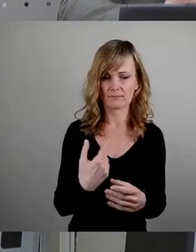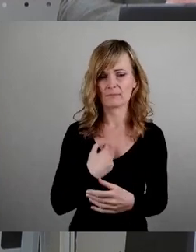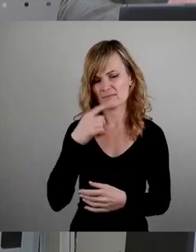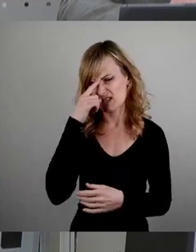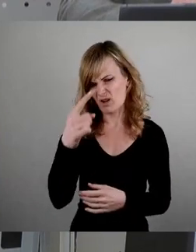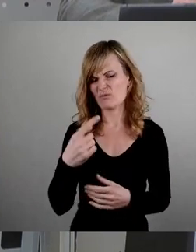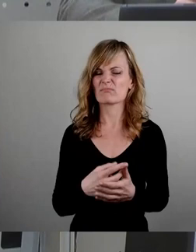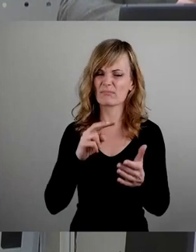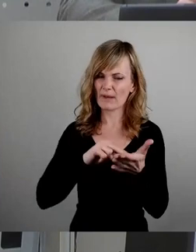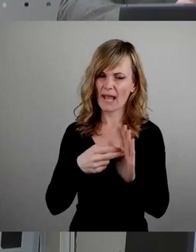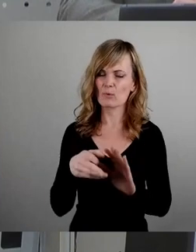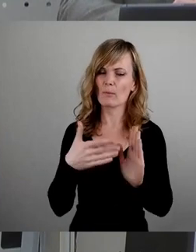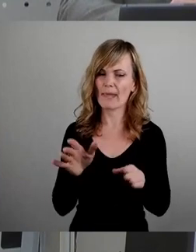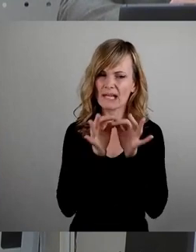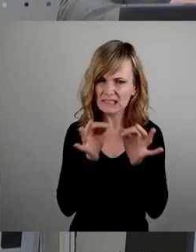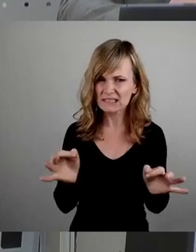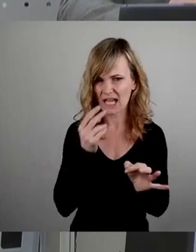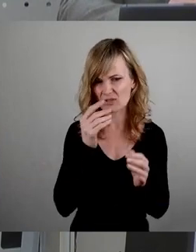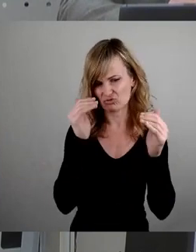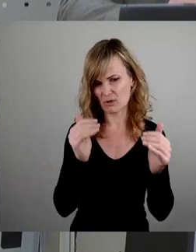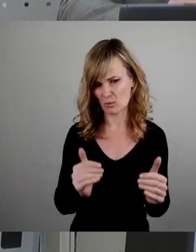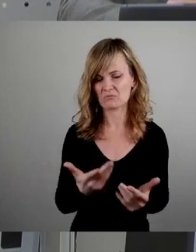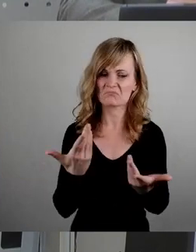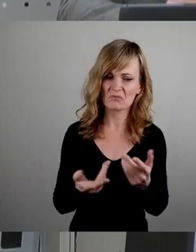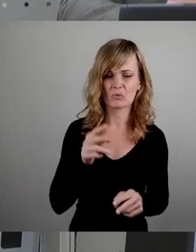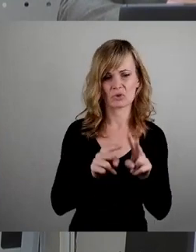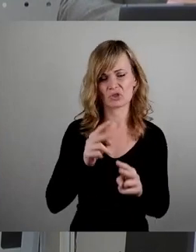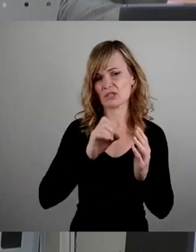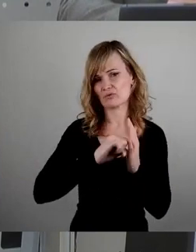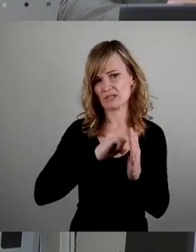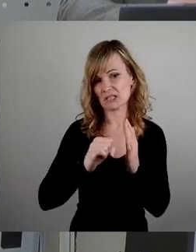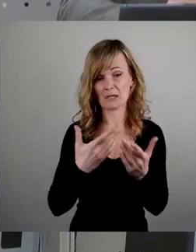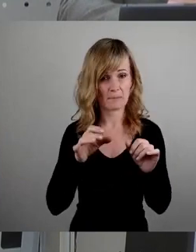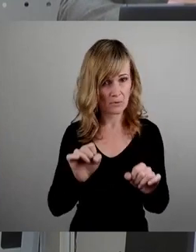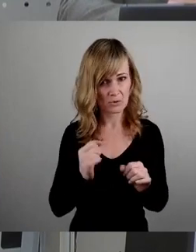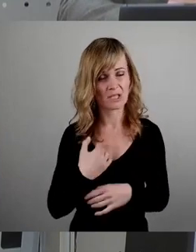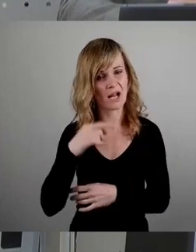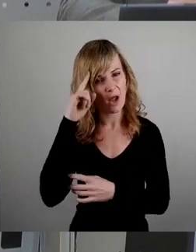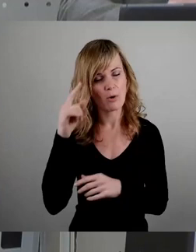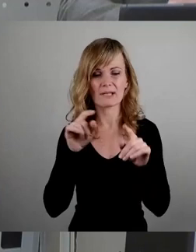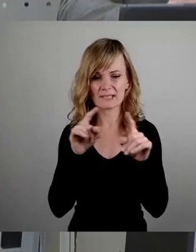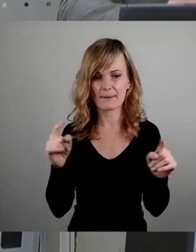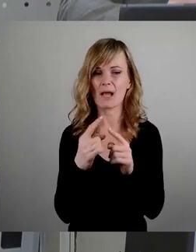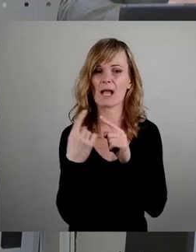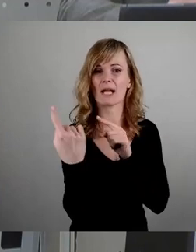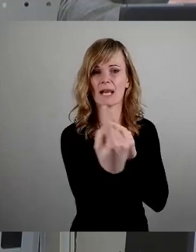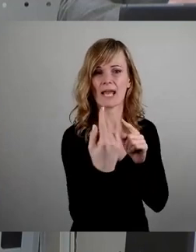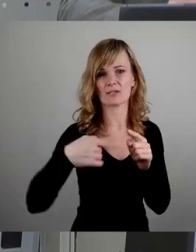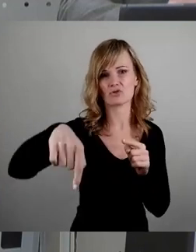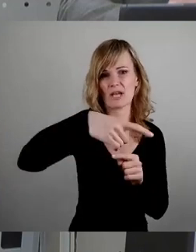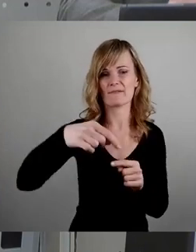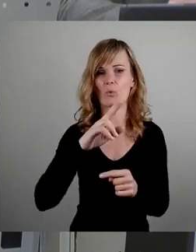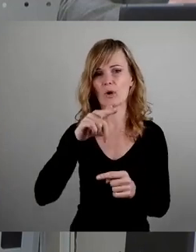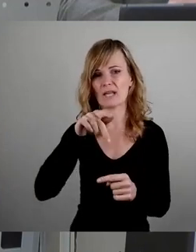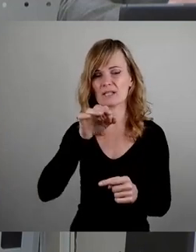bisschen differenziert betrachten. Vielleicht gibt es da unterschiedliche Geschwindigkeiten. Ich glaube, das Thema Gleisschleife, Ullersdorfer Platz ist vielleicht von